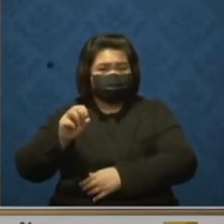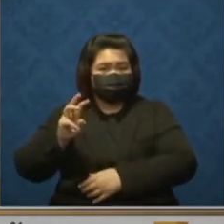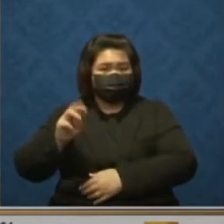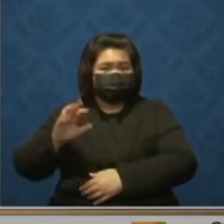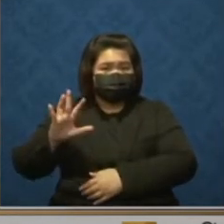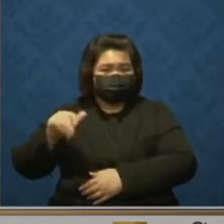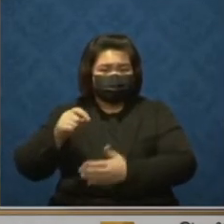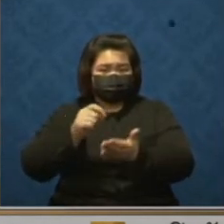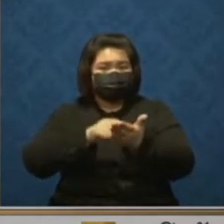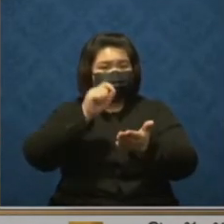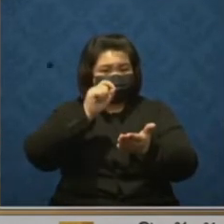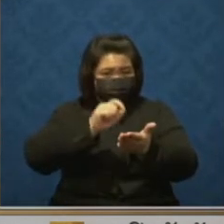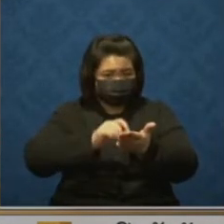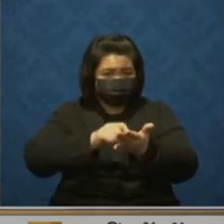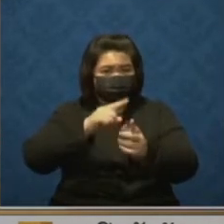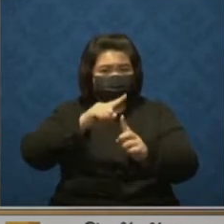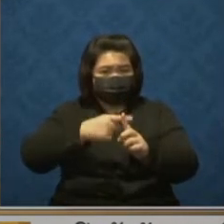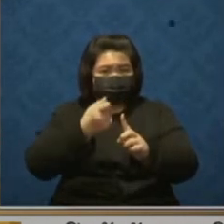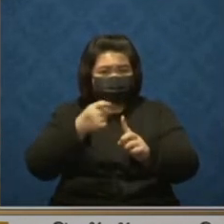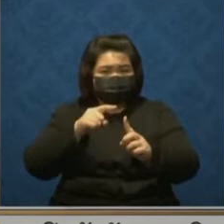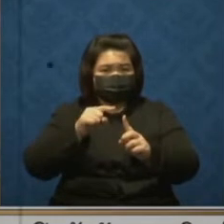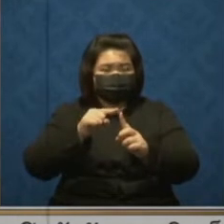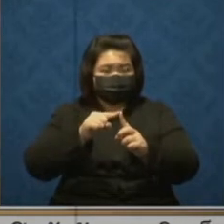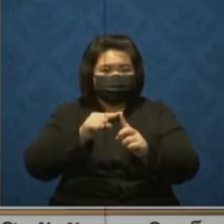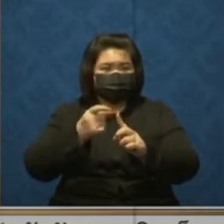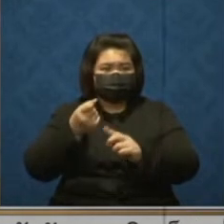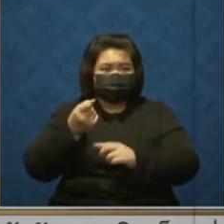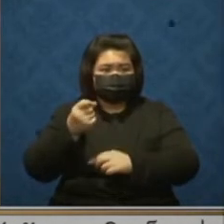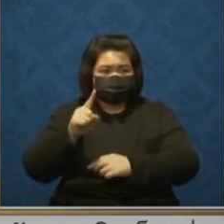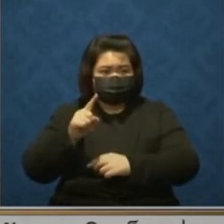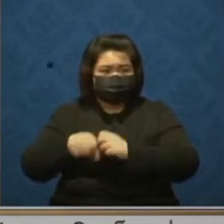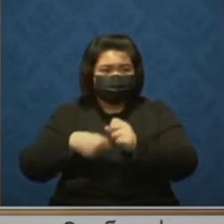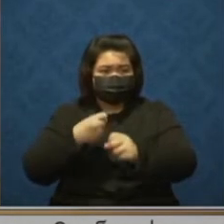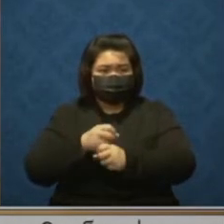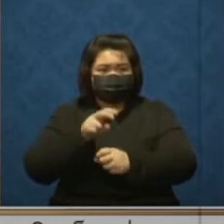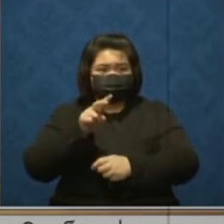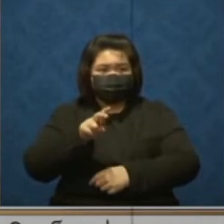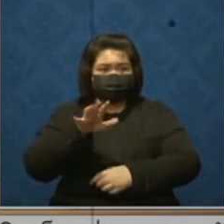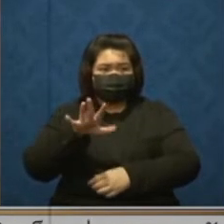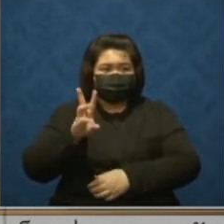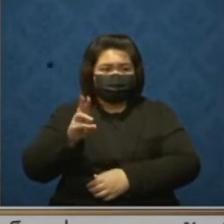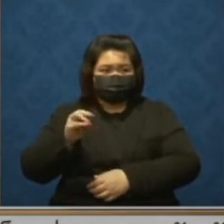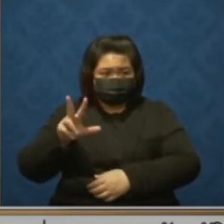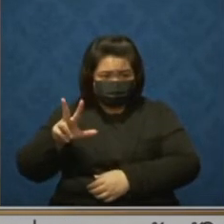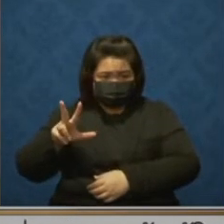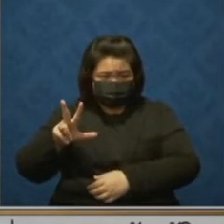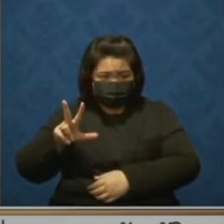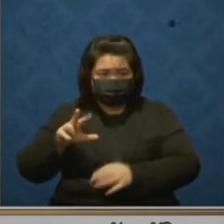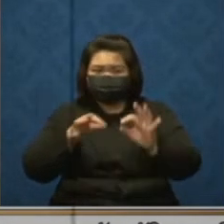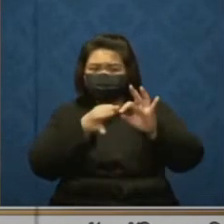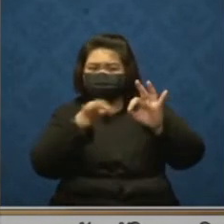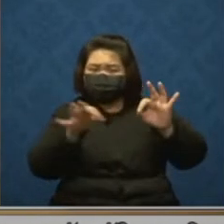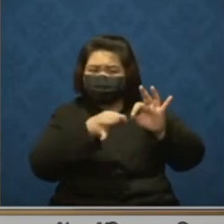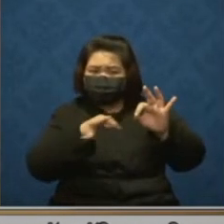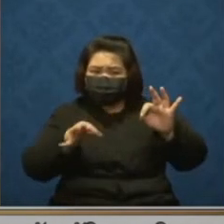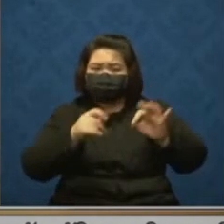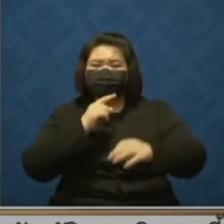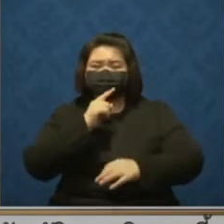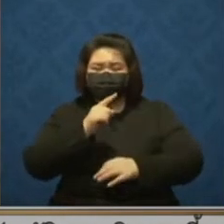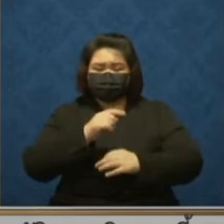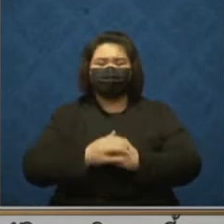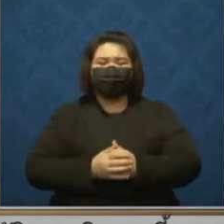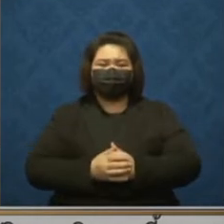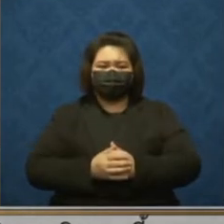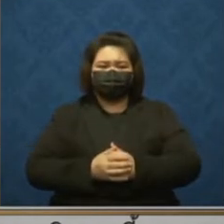เมื่อวันที่ 11พฤศจิกายน2560 3เพราะว่างี้ครับเรียนผู้บัญชา